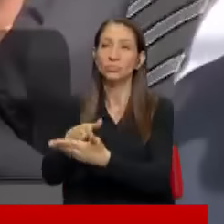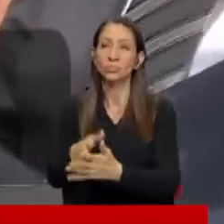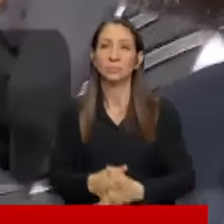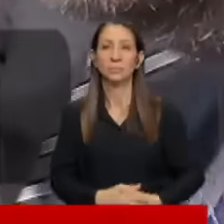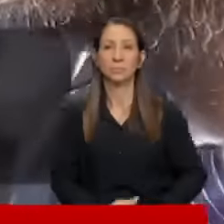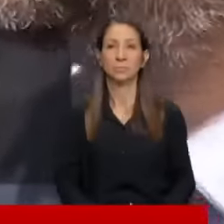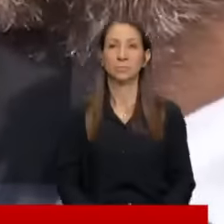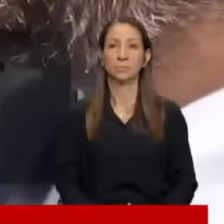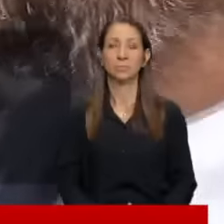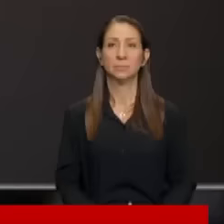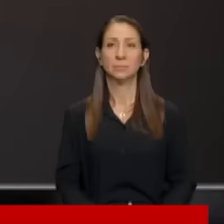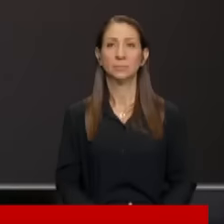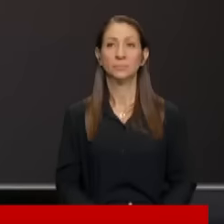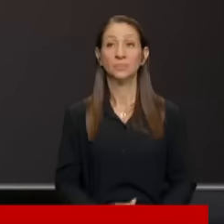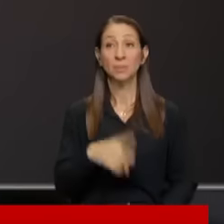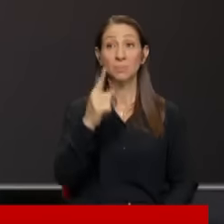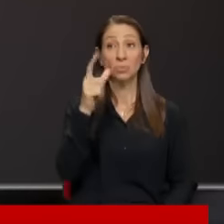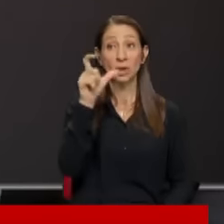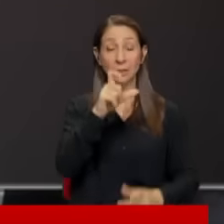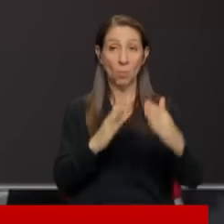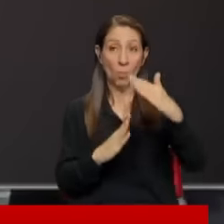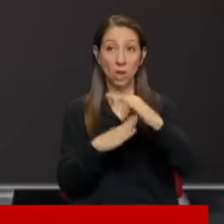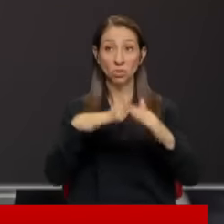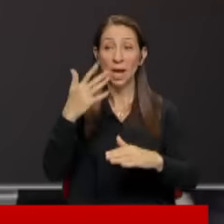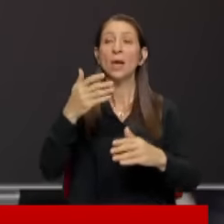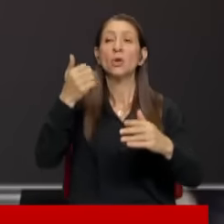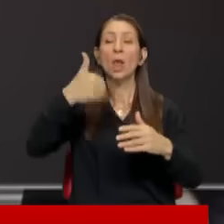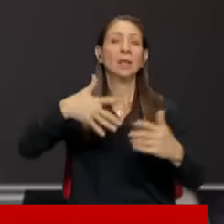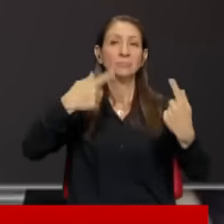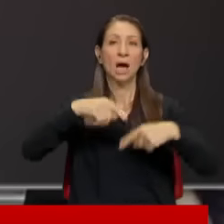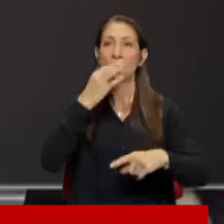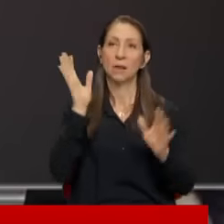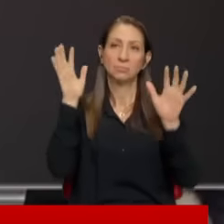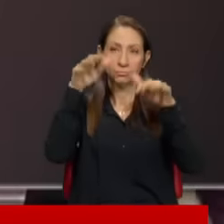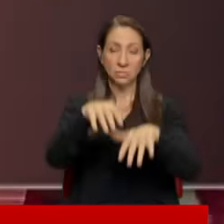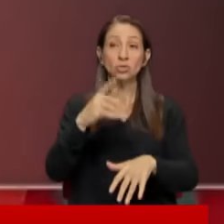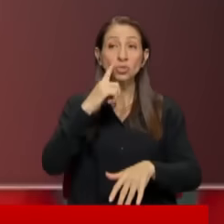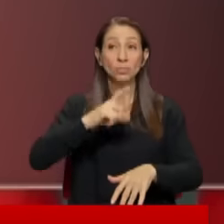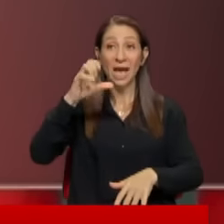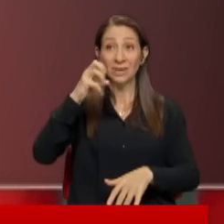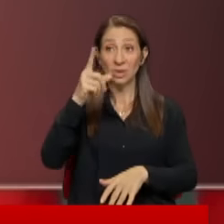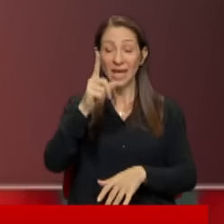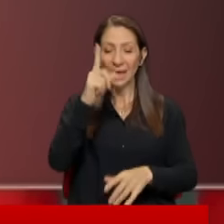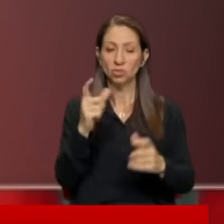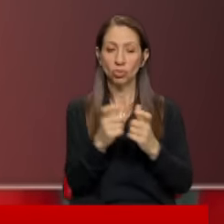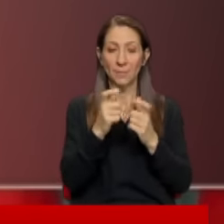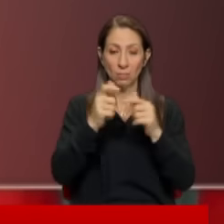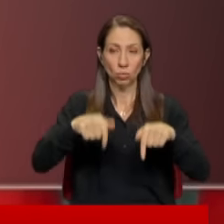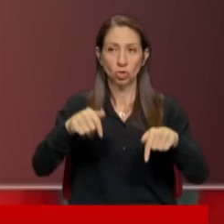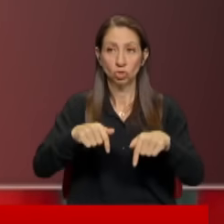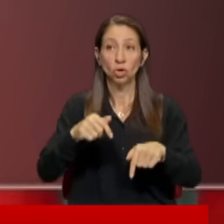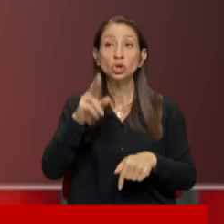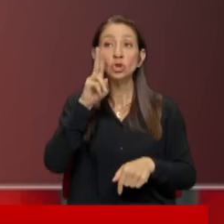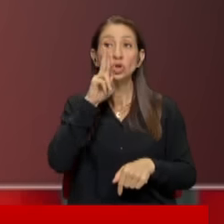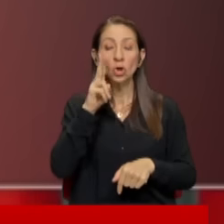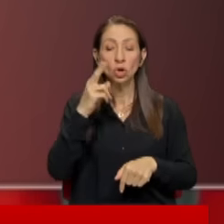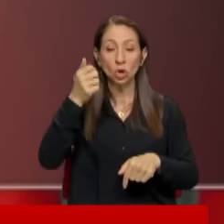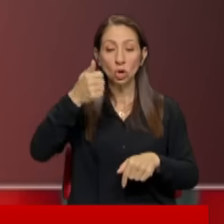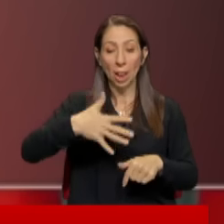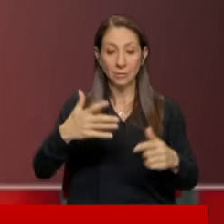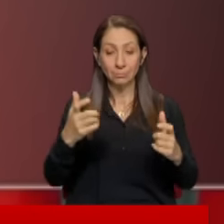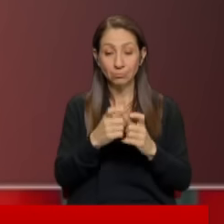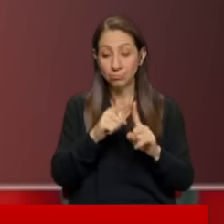dua edin. Bizim başkan size emanet. 1,5 aylık molanın ardından kabine Ankara'ya döndü. Cumhurbaşkanı Erdoğan başkanlığında ilk toplantı bugün. Son